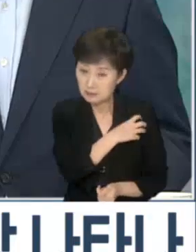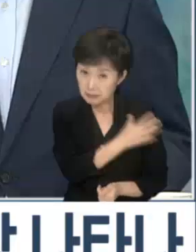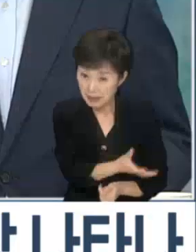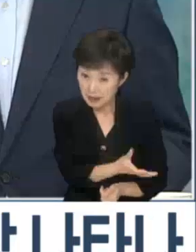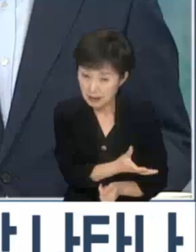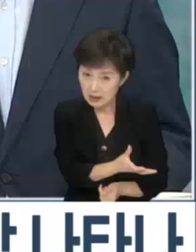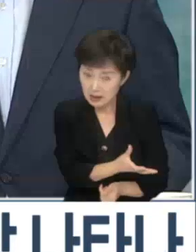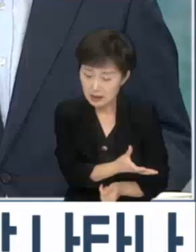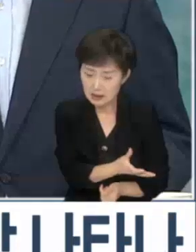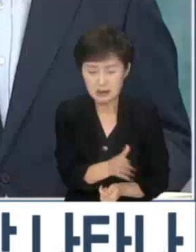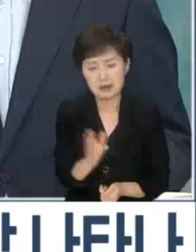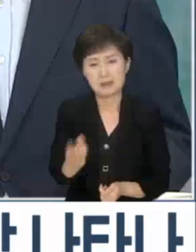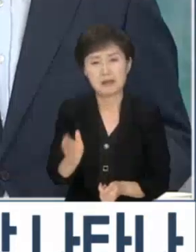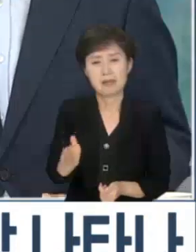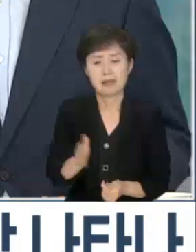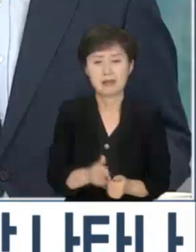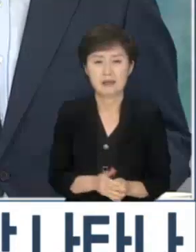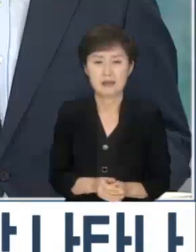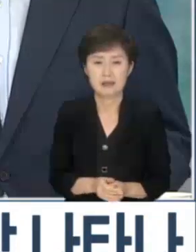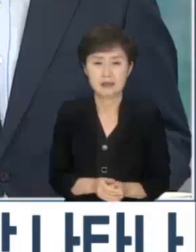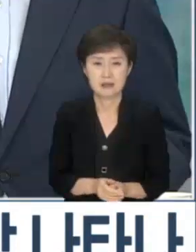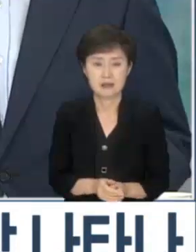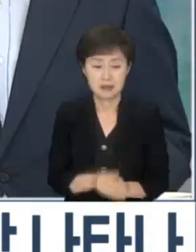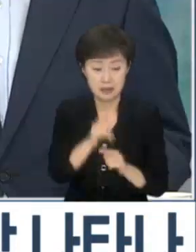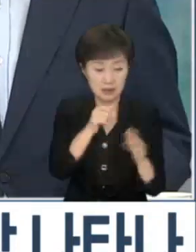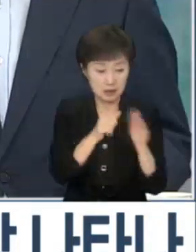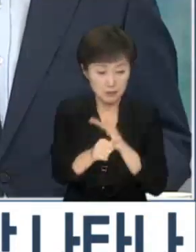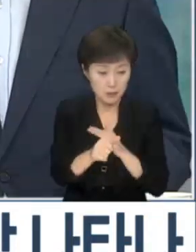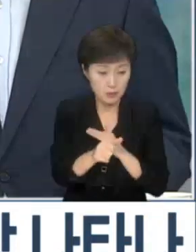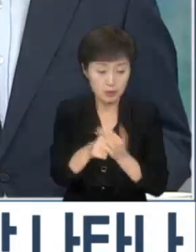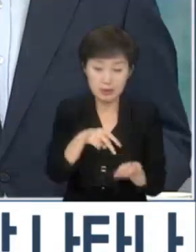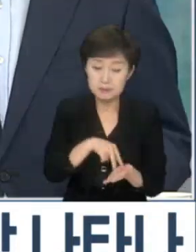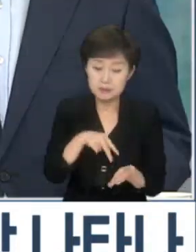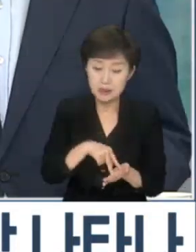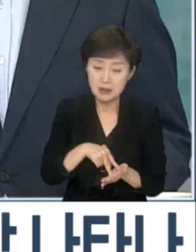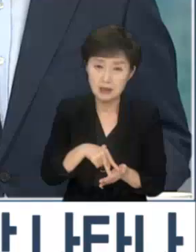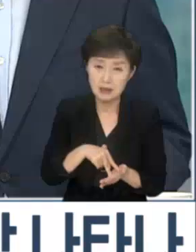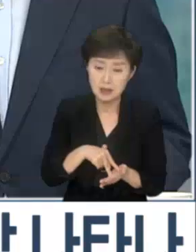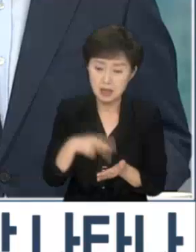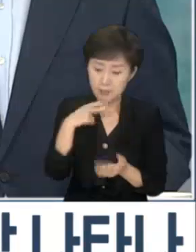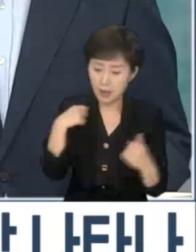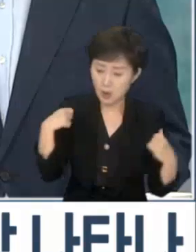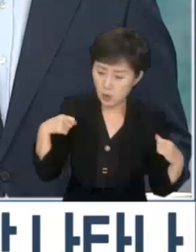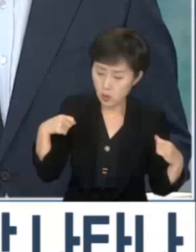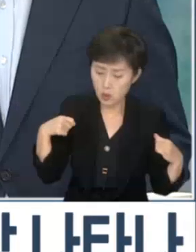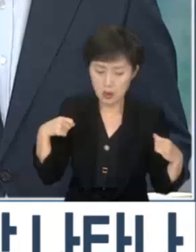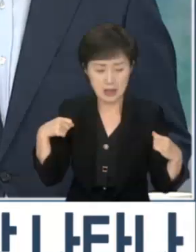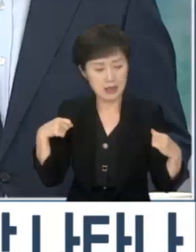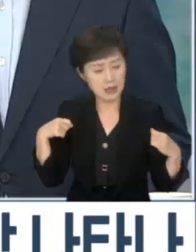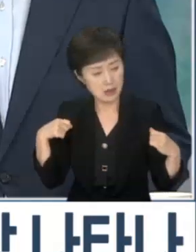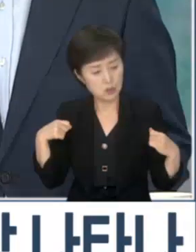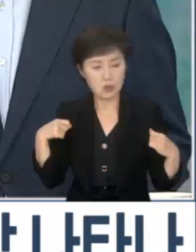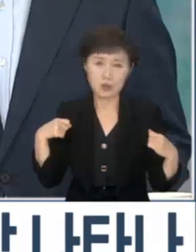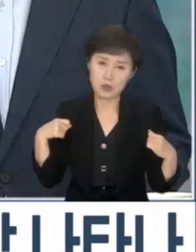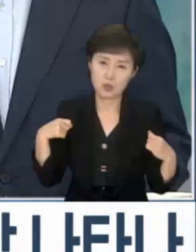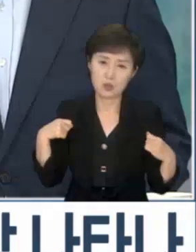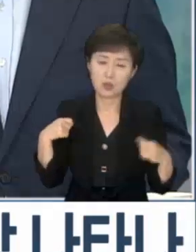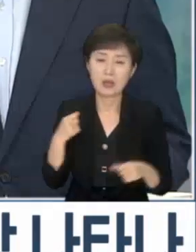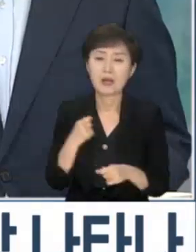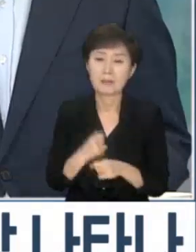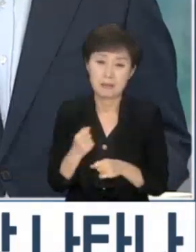이상은 이재명 대표는 적을 명분이 없어요 그 명분에 대해서 정말 이재명 대표의 건강을